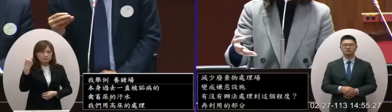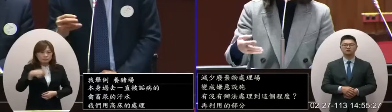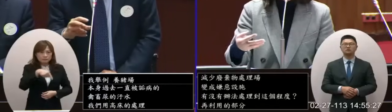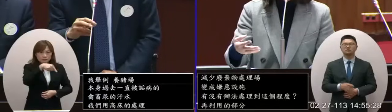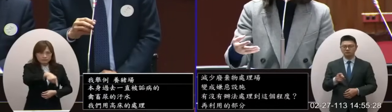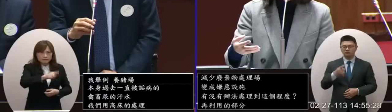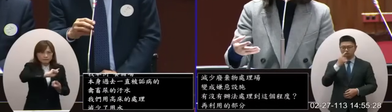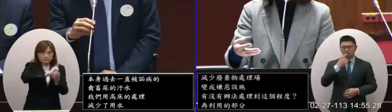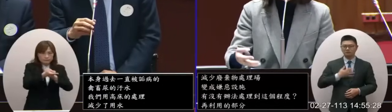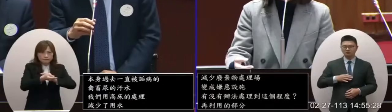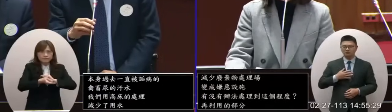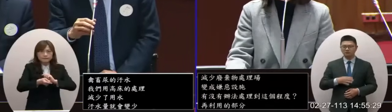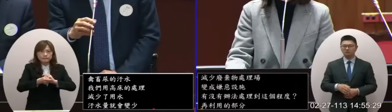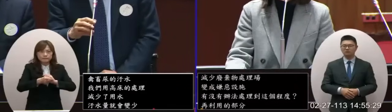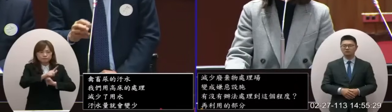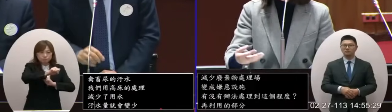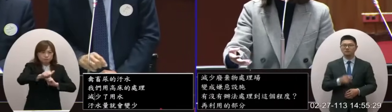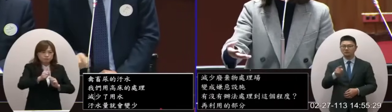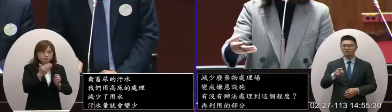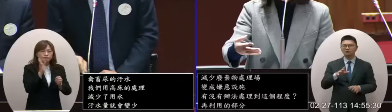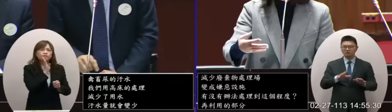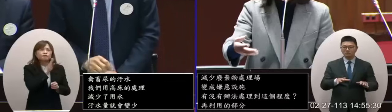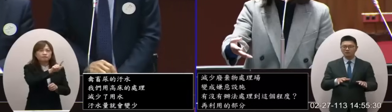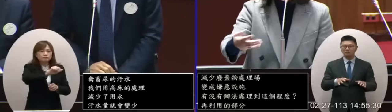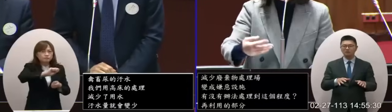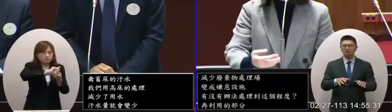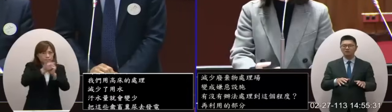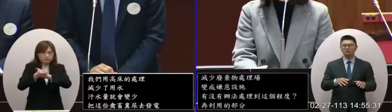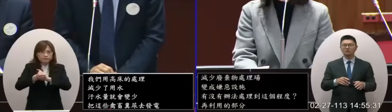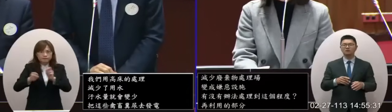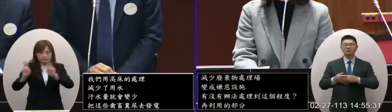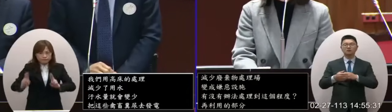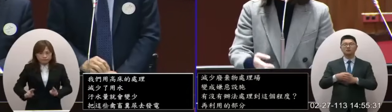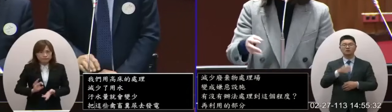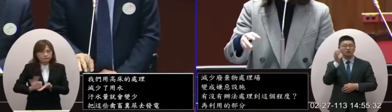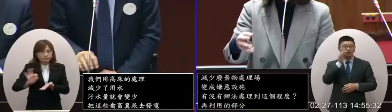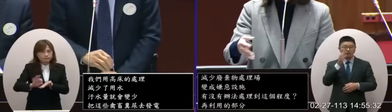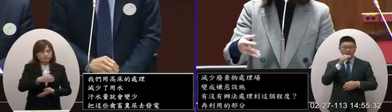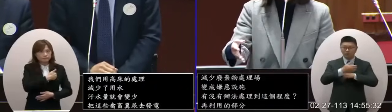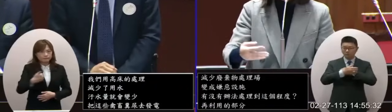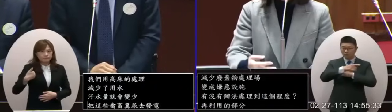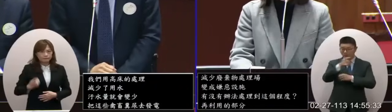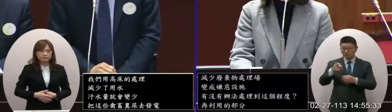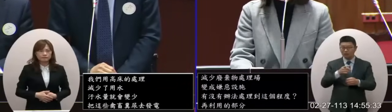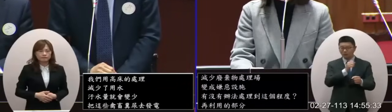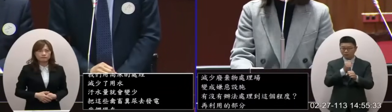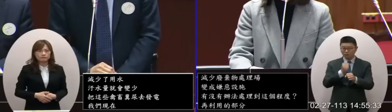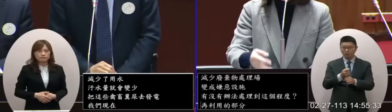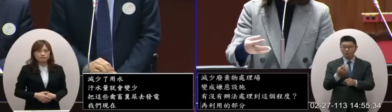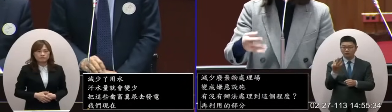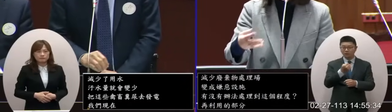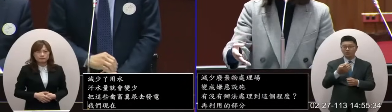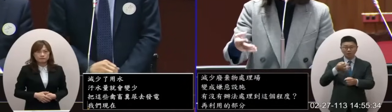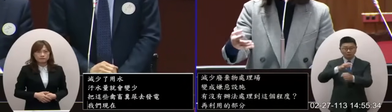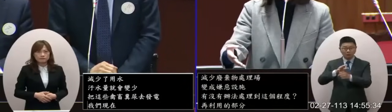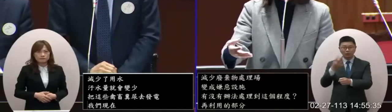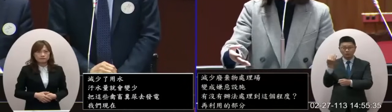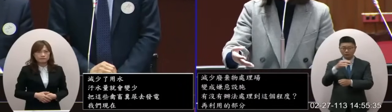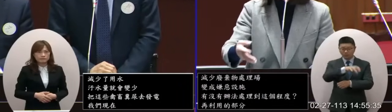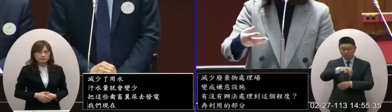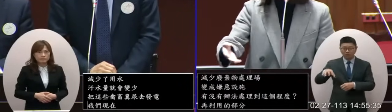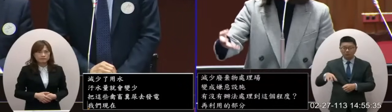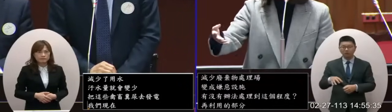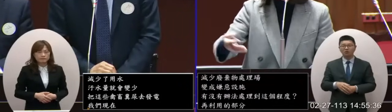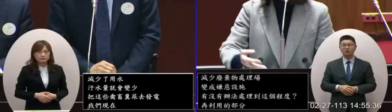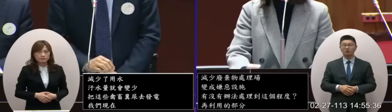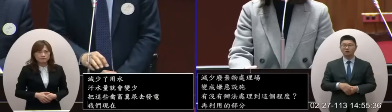发电。 对，我知道。那你们到底处理了多少？我们彰化县你们处理了多少？你们补助了多少畜舍？你们做了多